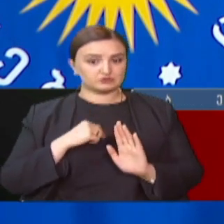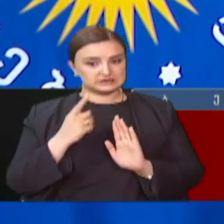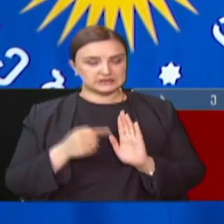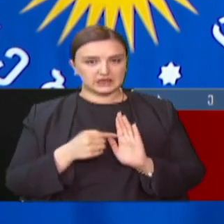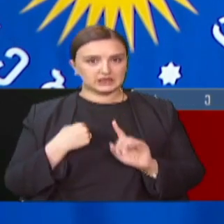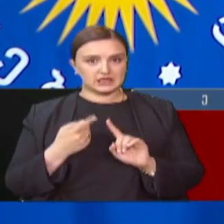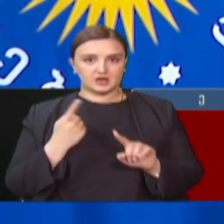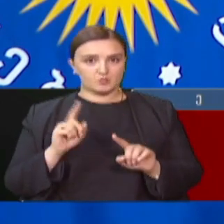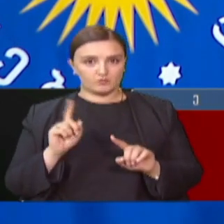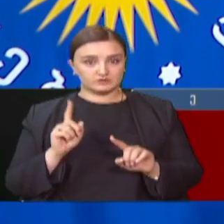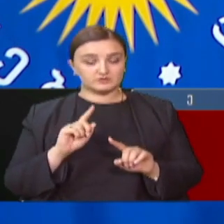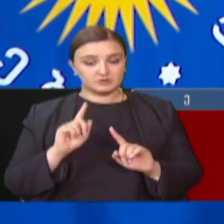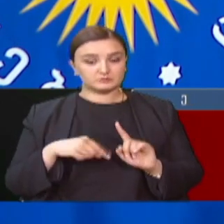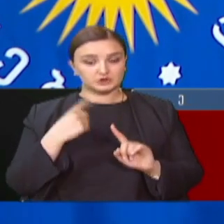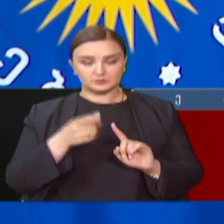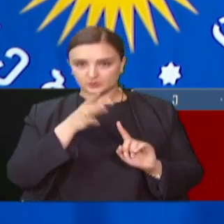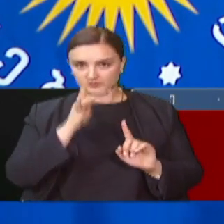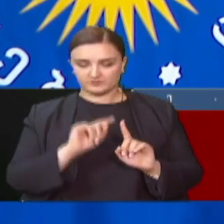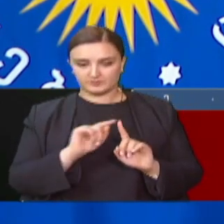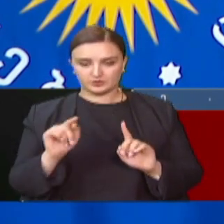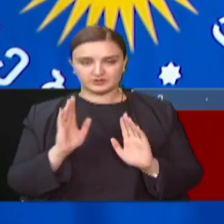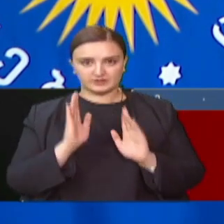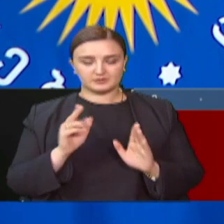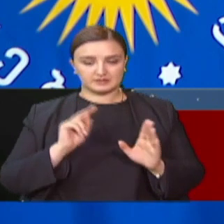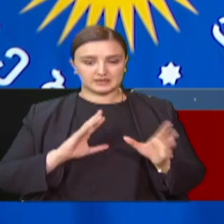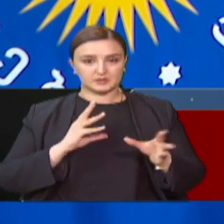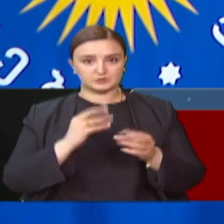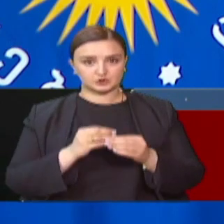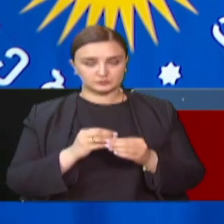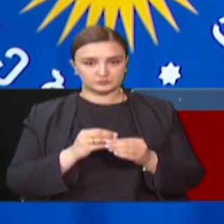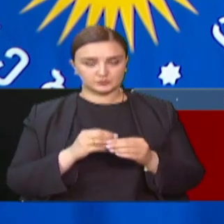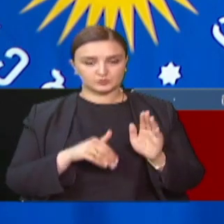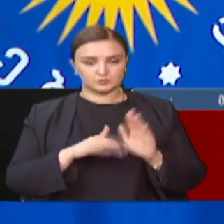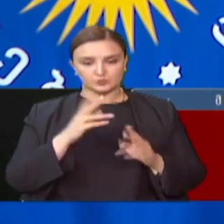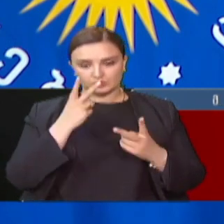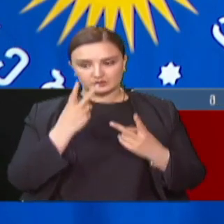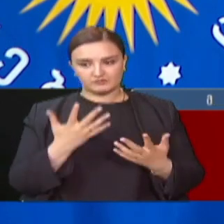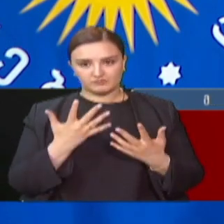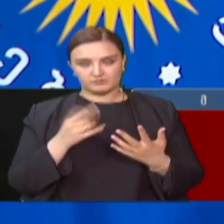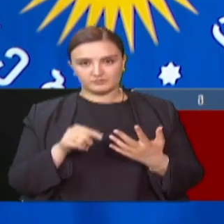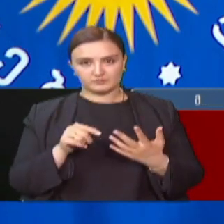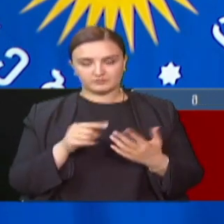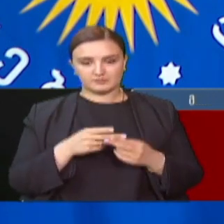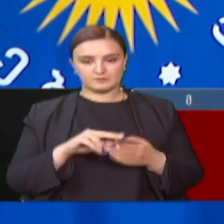თქმა უნდა, მაგრამ შემდგომი პერიოდი, სადაც გვექნება თანამშრომლობა, რომელიც უფრო დაგვანახებს